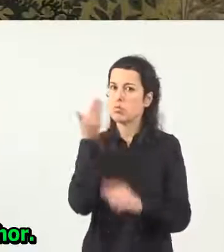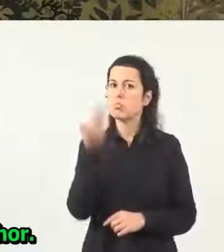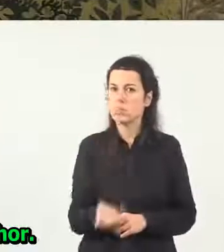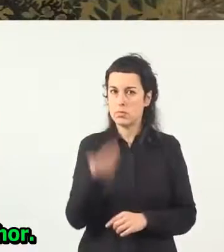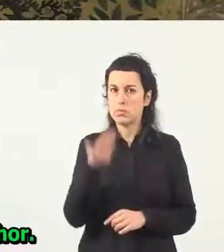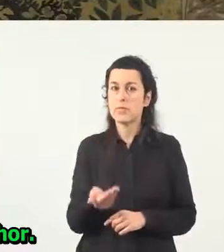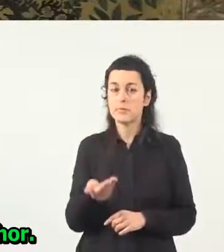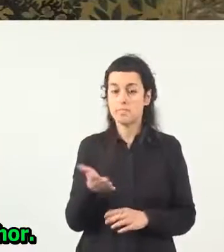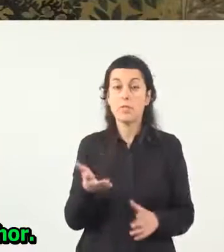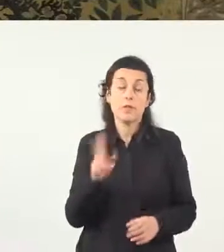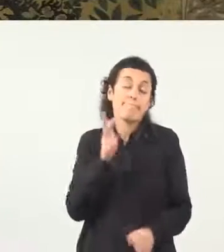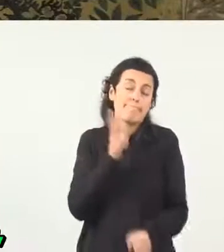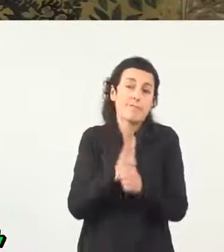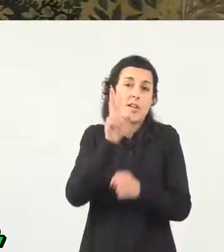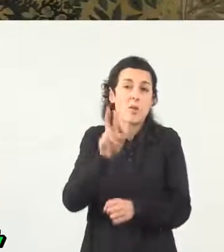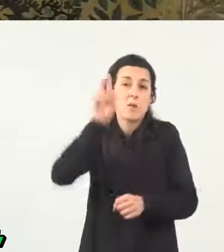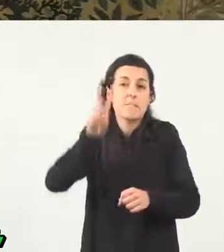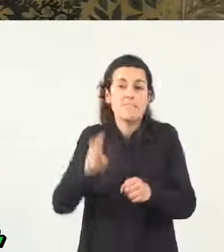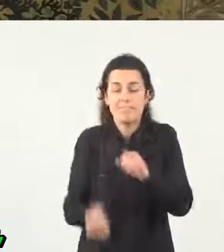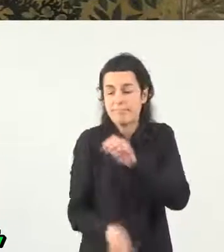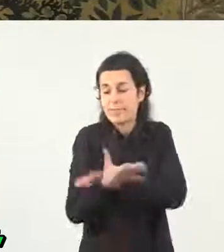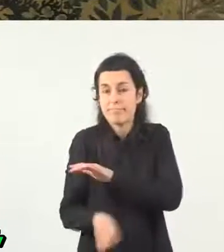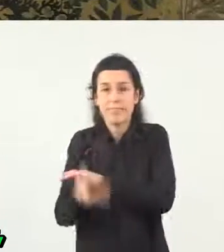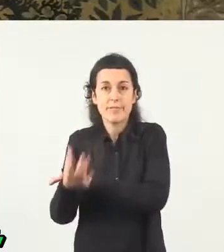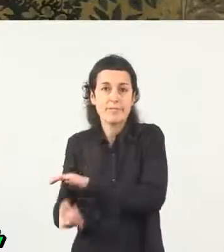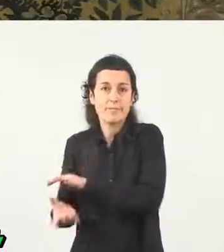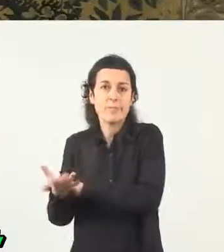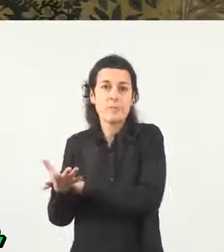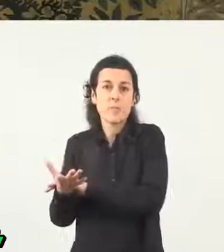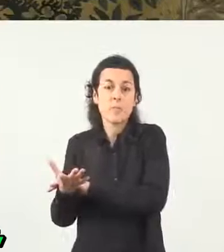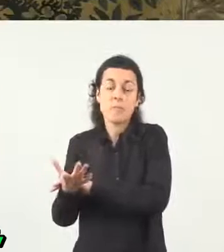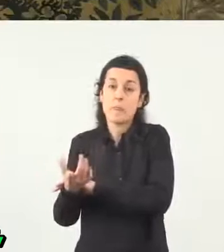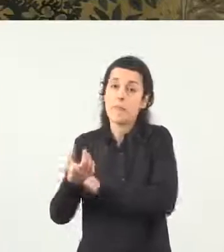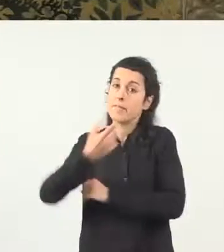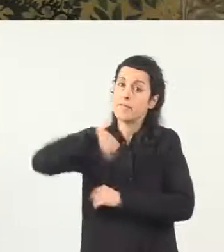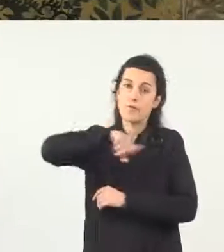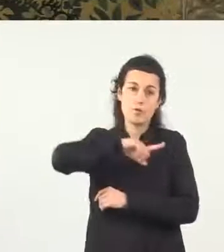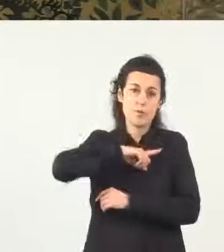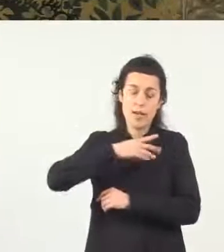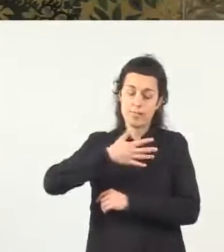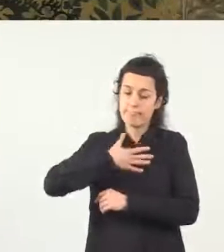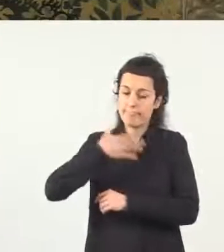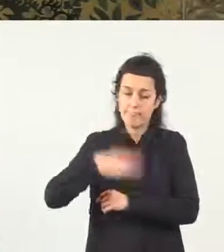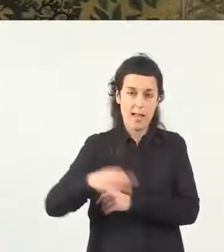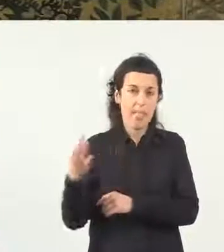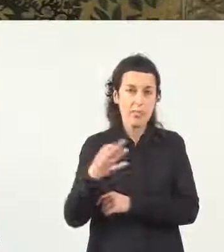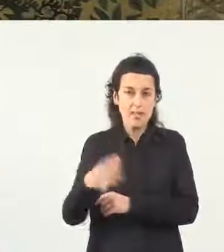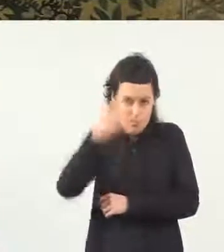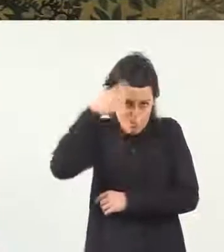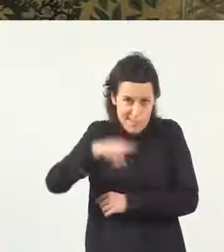erronka berriak ere sartu dira hor, eta bueno, ba, izan behar gara kapaz, eta ziur nago izango garela kapaz, hori ere esaten dizuet,